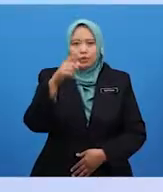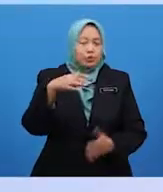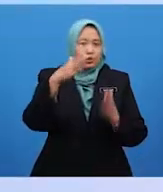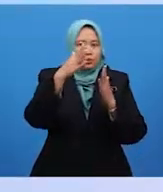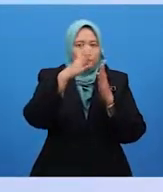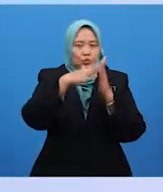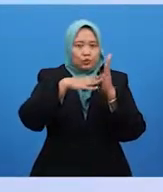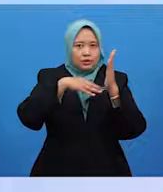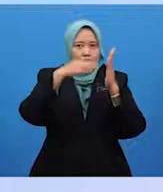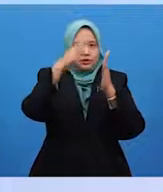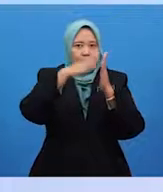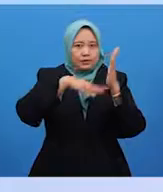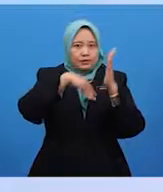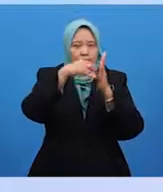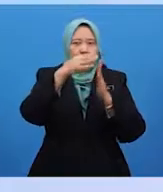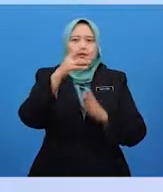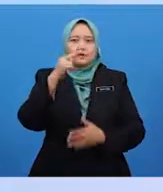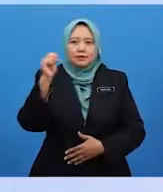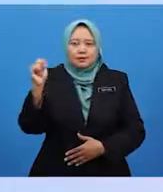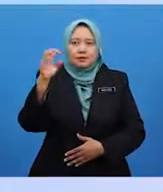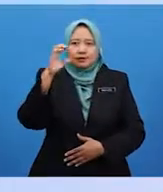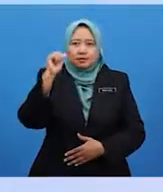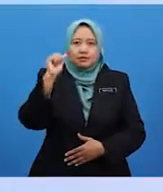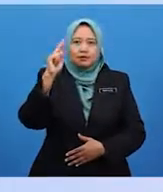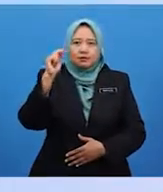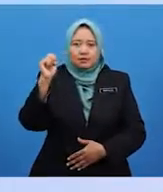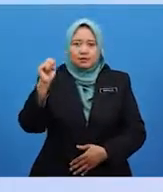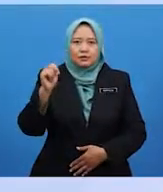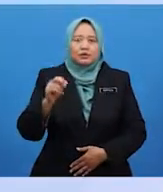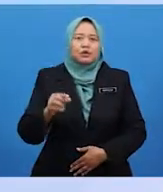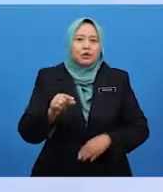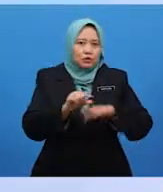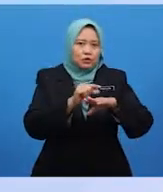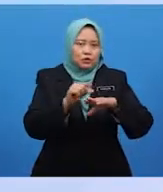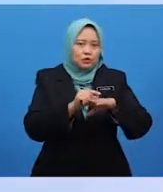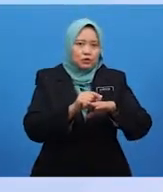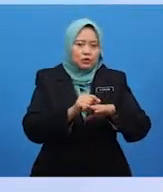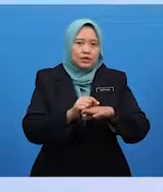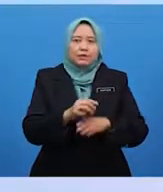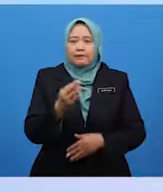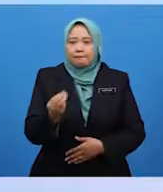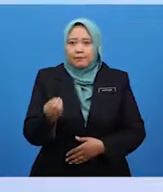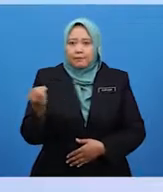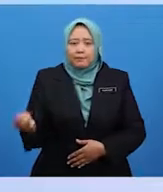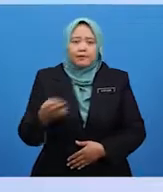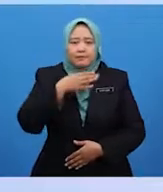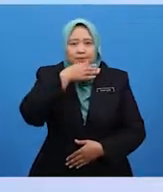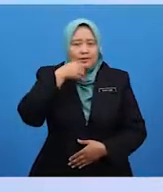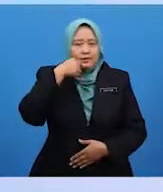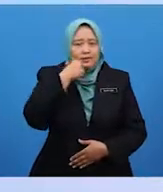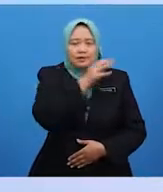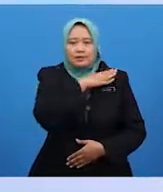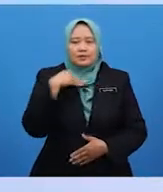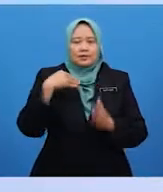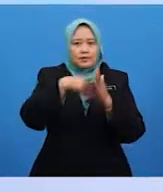Dons. Okey, catan adalah salah satu hasil seni yang menggunakan media basah dan disapukan pada sesuatu